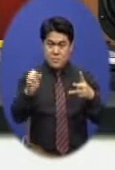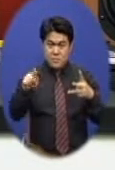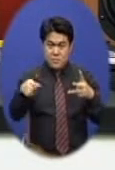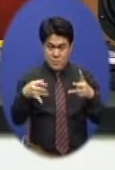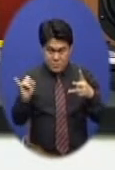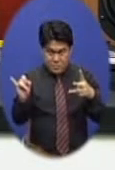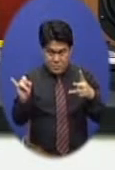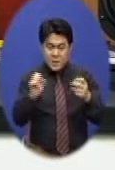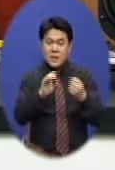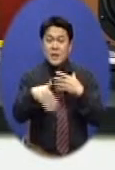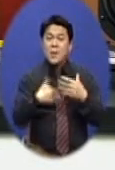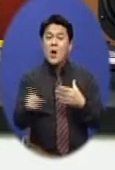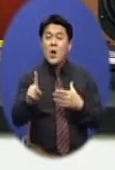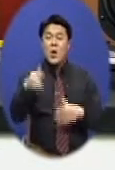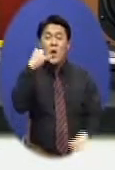분은